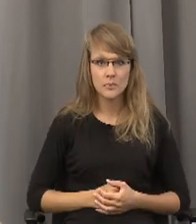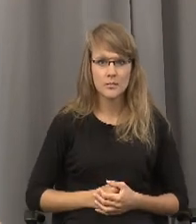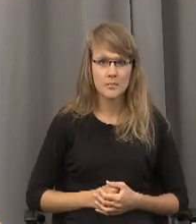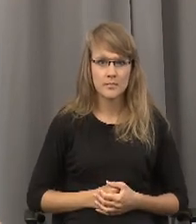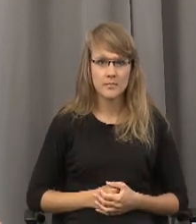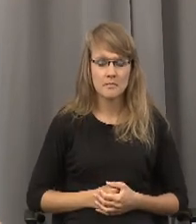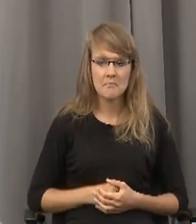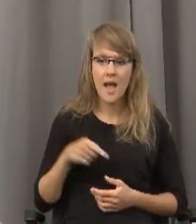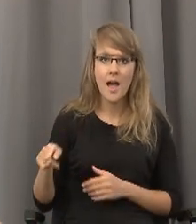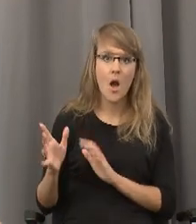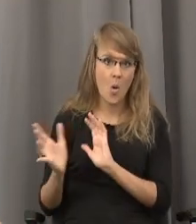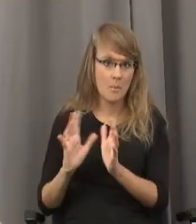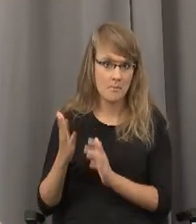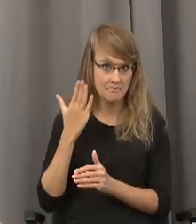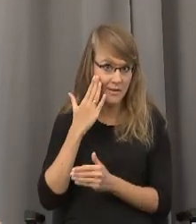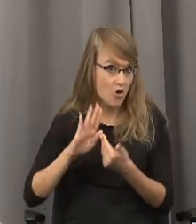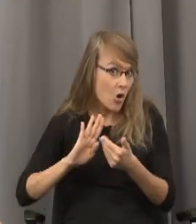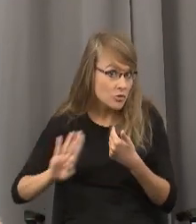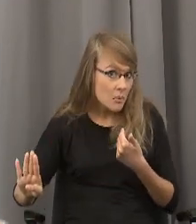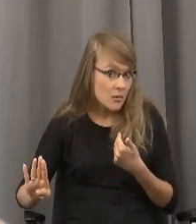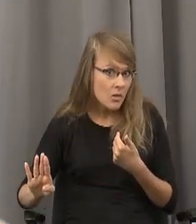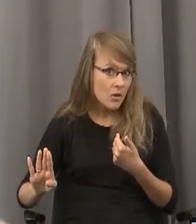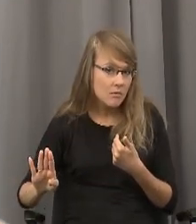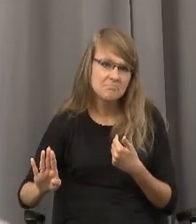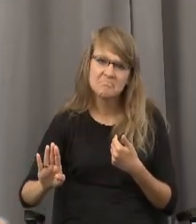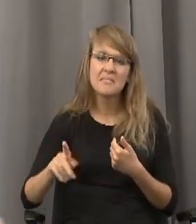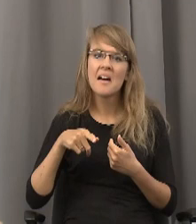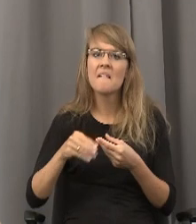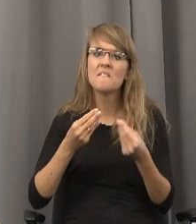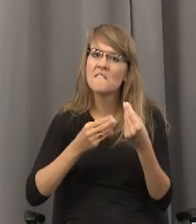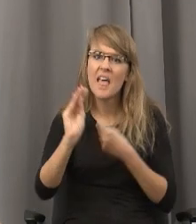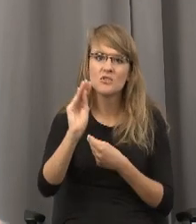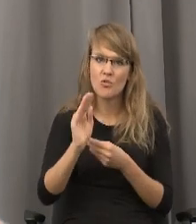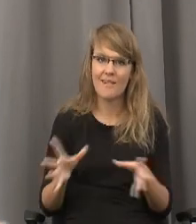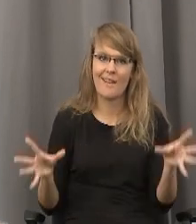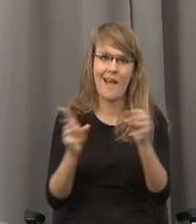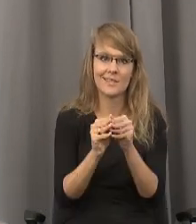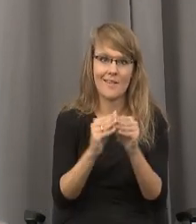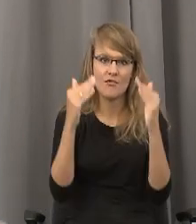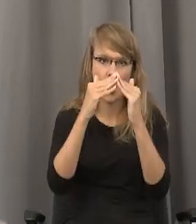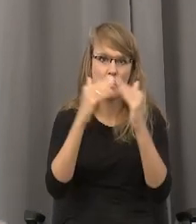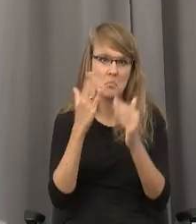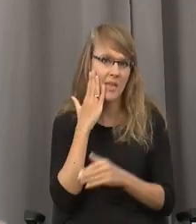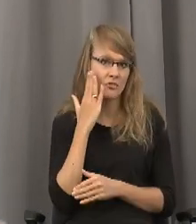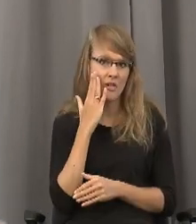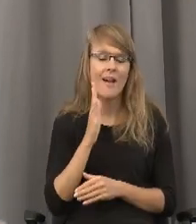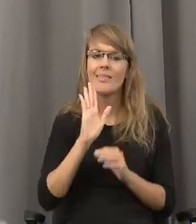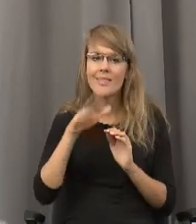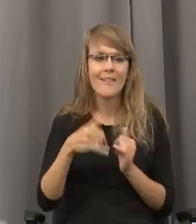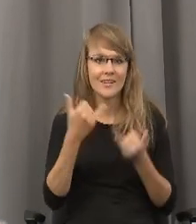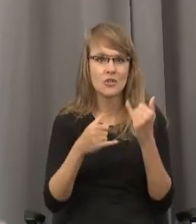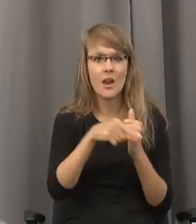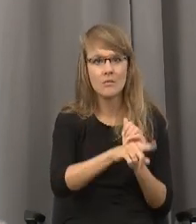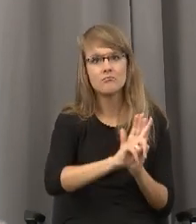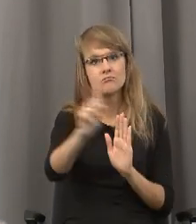Czy opiekun mieszka z chorym? Zdecydowana większość ma w domu chorego, nawet jeśli przebywa w domu dziennego pobytu,